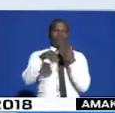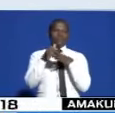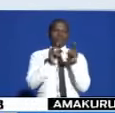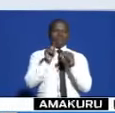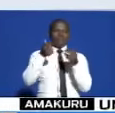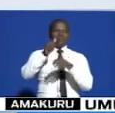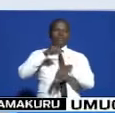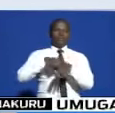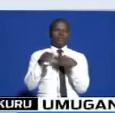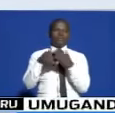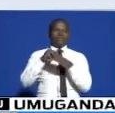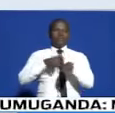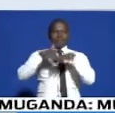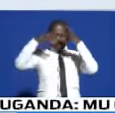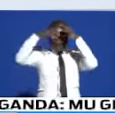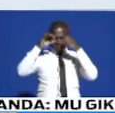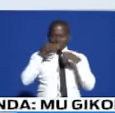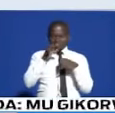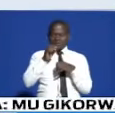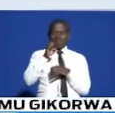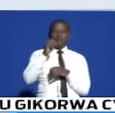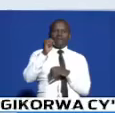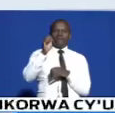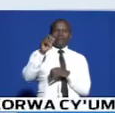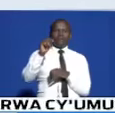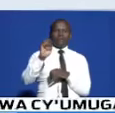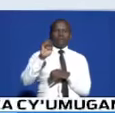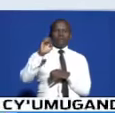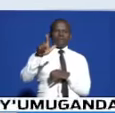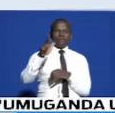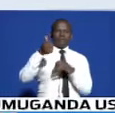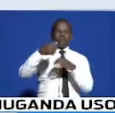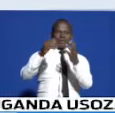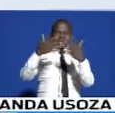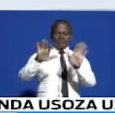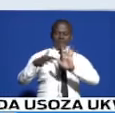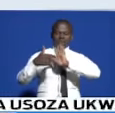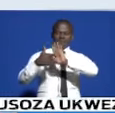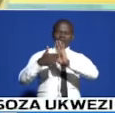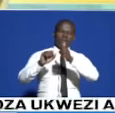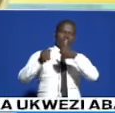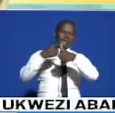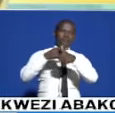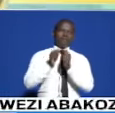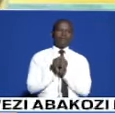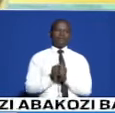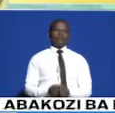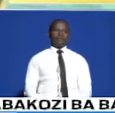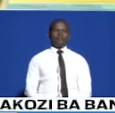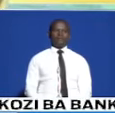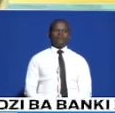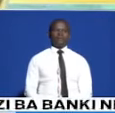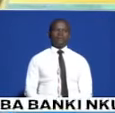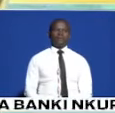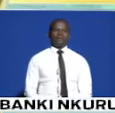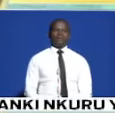mu mwanya mu gihe perezida w'u Faransa Emmanuel Macron we yari yamaze kugaragaza aho ahagaze rugikubita.